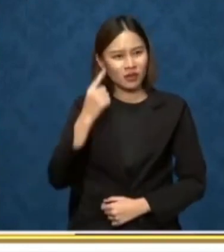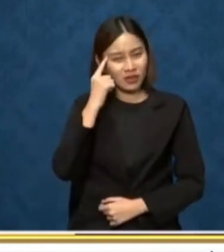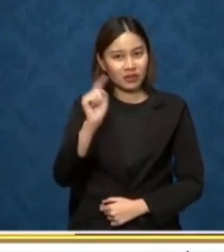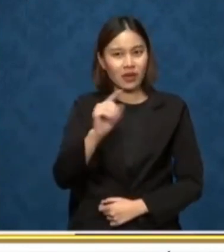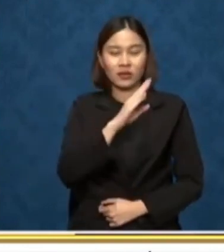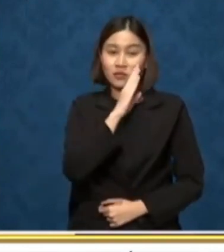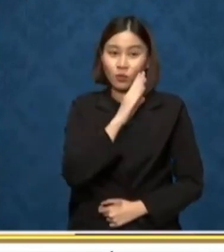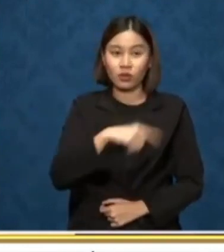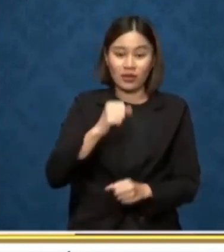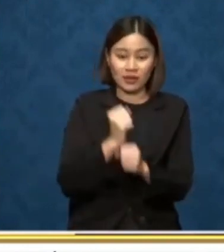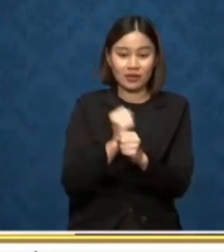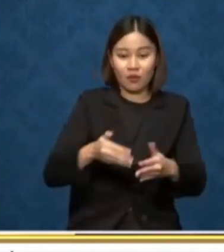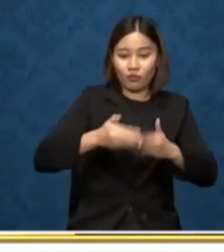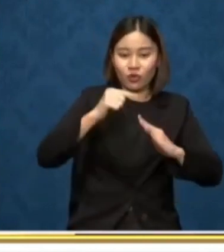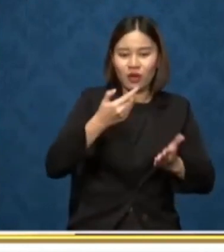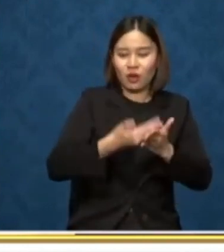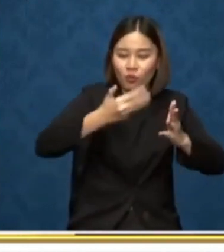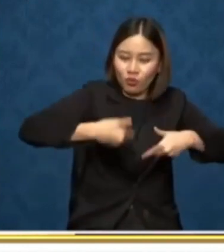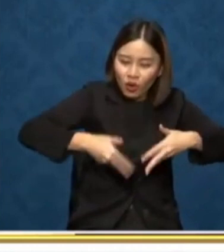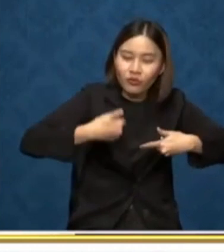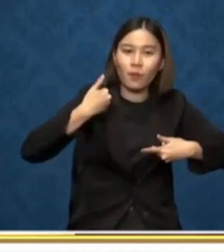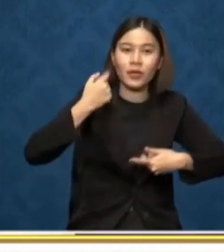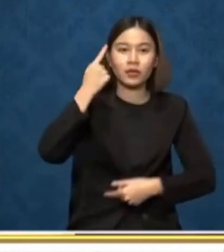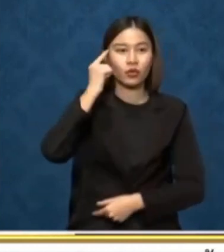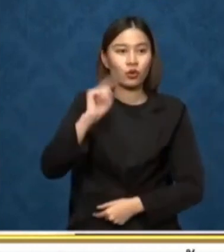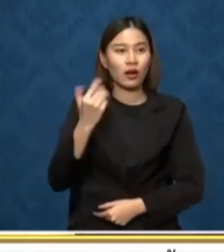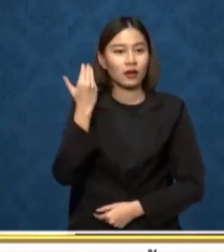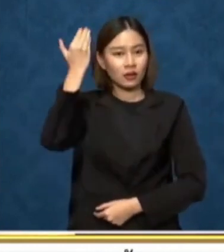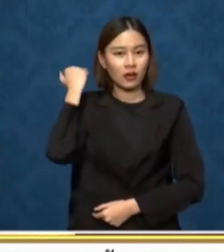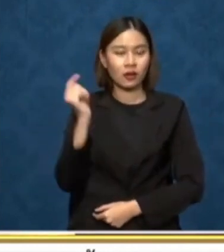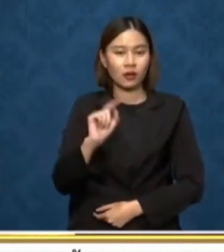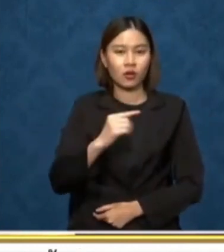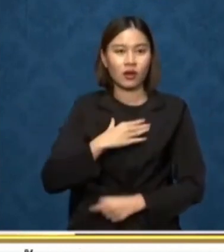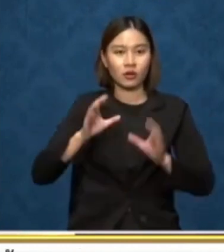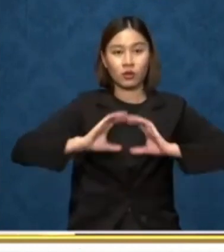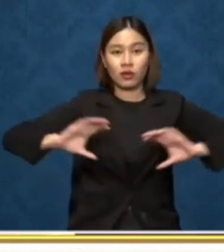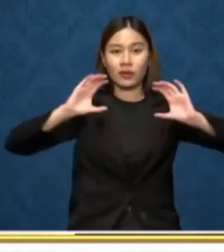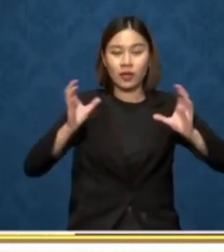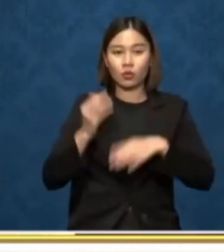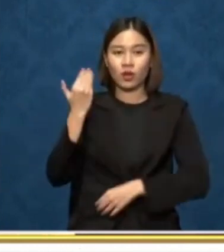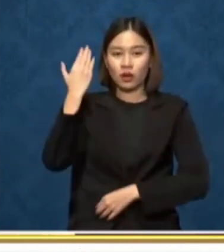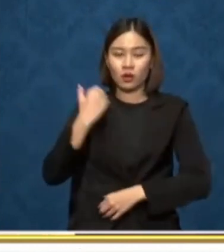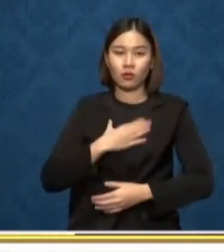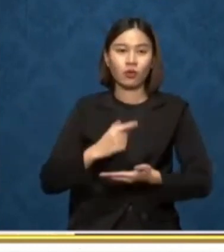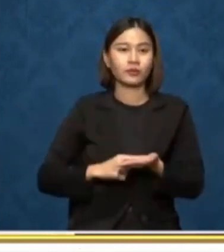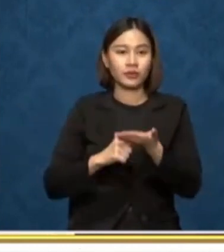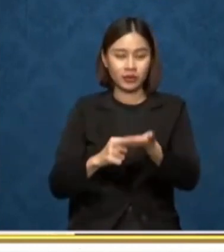ถ้าเราทำตรงนี้รายได้จะเยอะแยะมากครับถ้าที่รู้มาคราวที่แล้วผมก็รัฐบาลที่แล้วนะครับก็ผมก็เสน